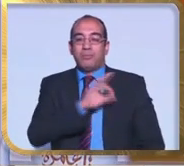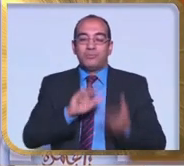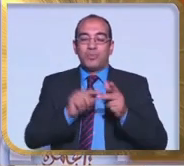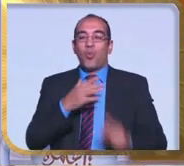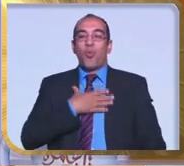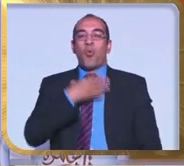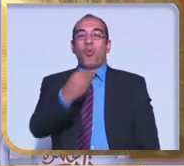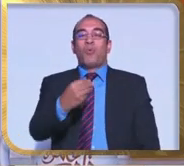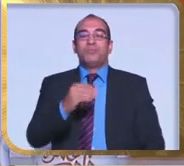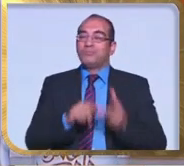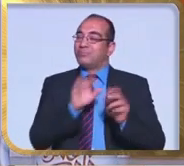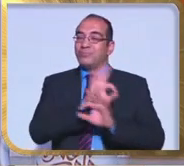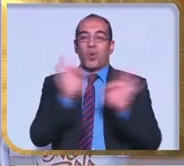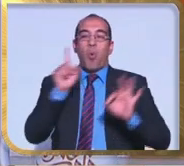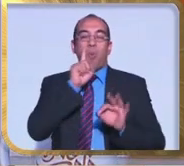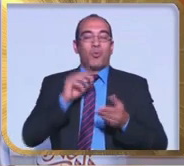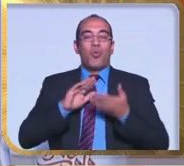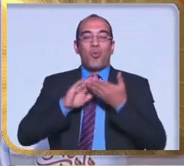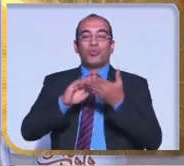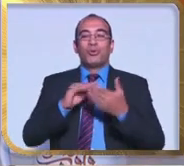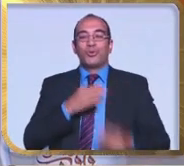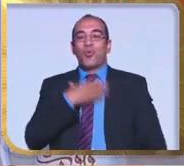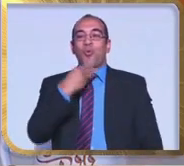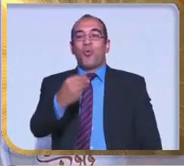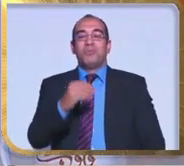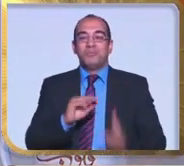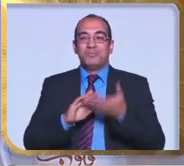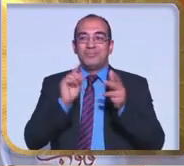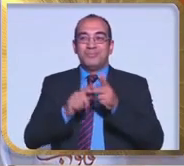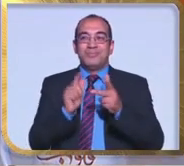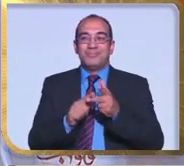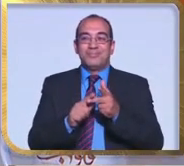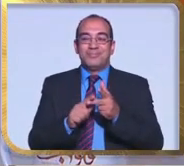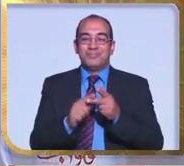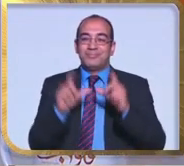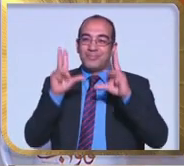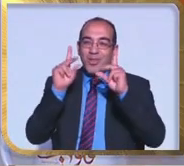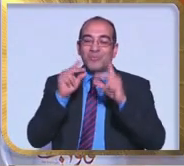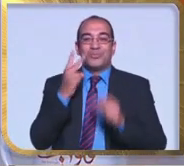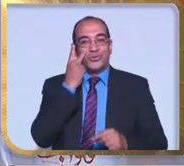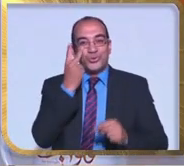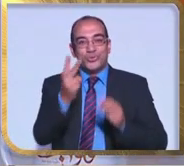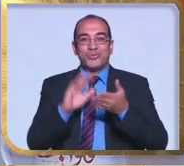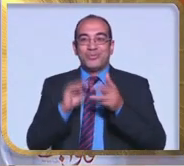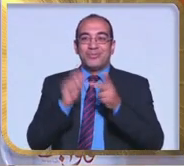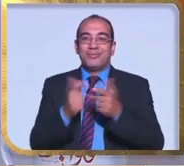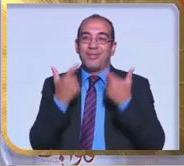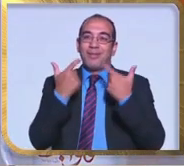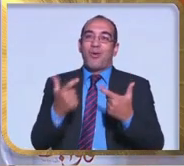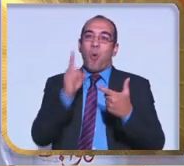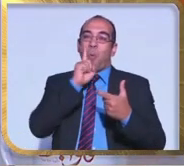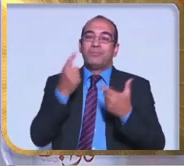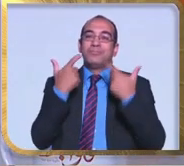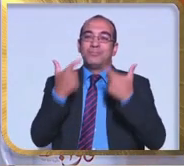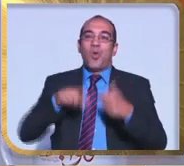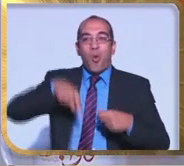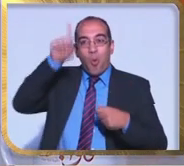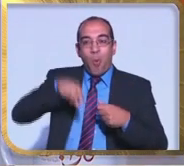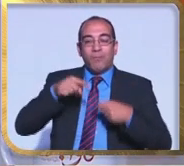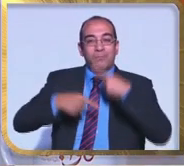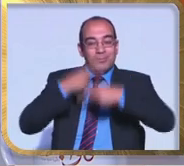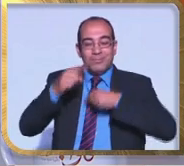بتعشقك، والله والله والله كانت تستنى البرنامج بتاعك يوميا وتقول لي: